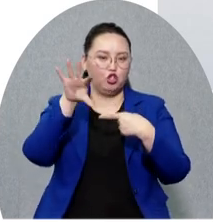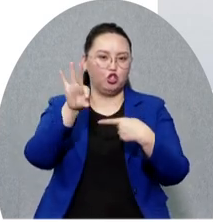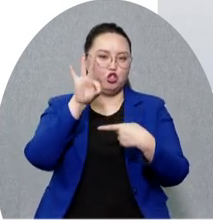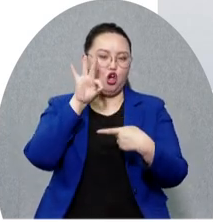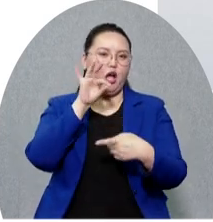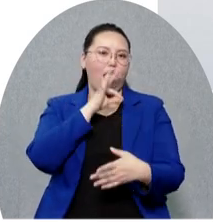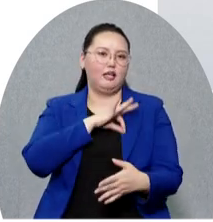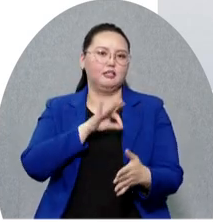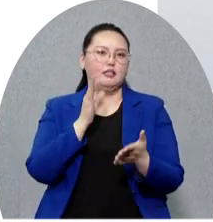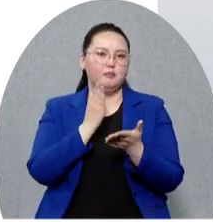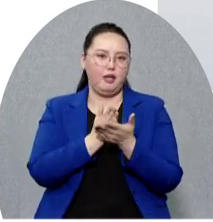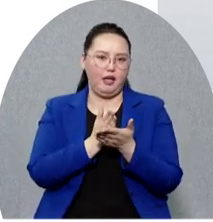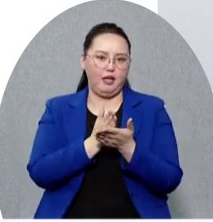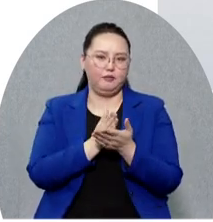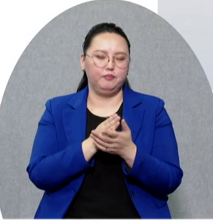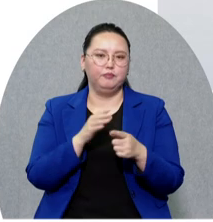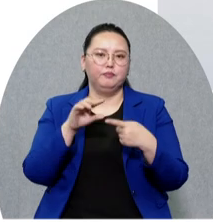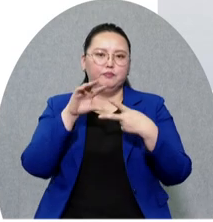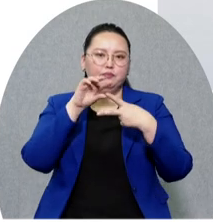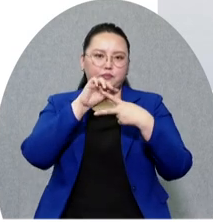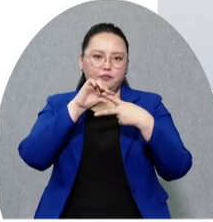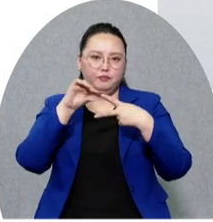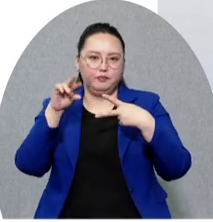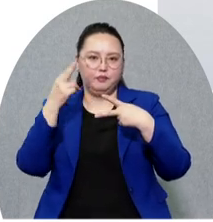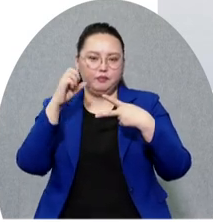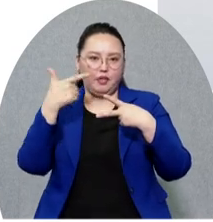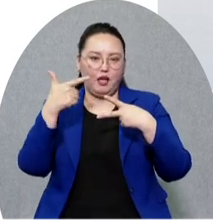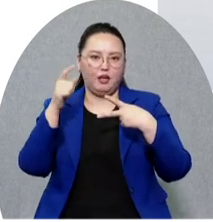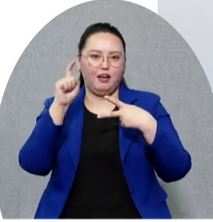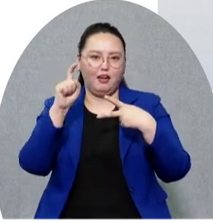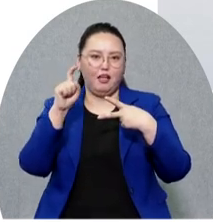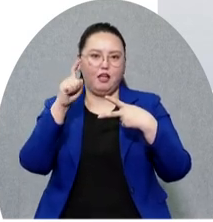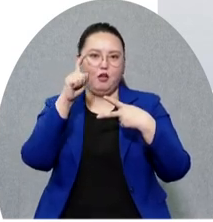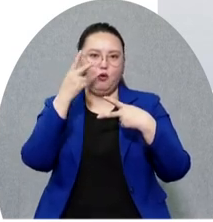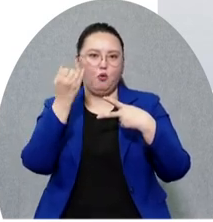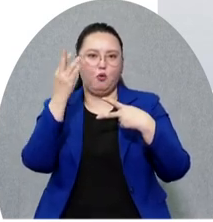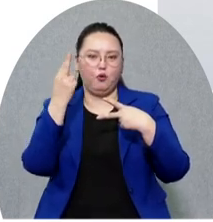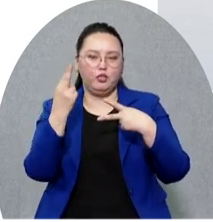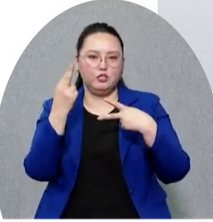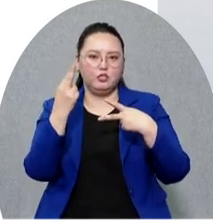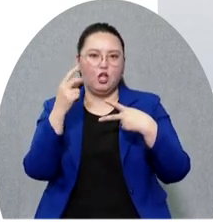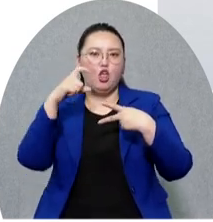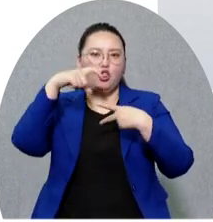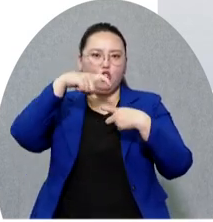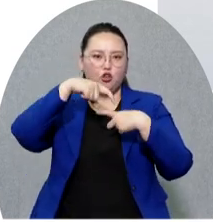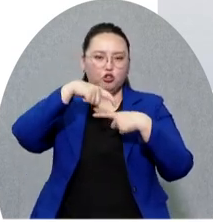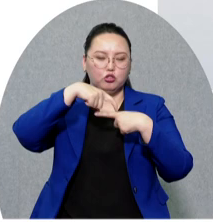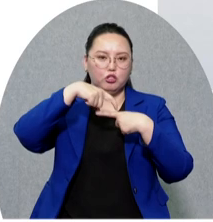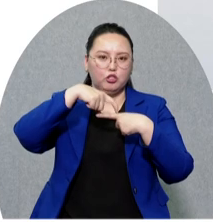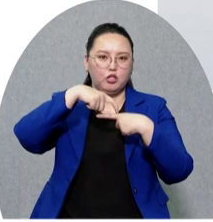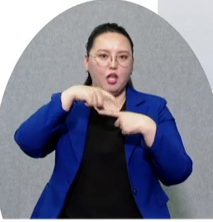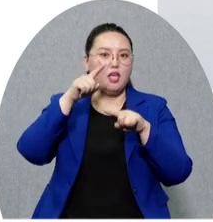бах. Эхний дээд талын эгнээнд байгаа даг, хэ, хуйц, хүйц